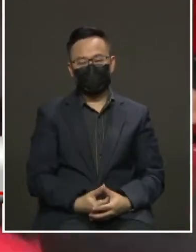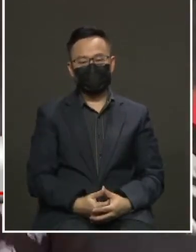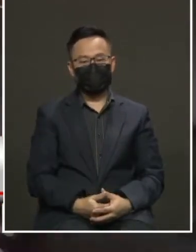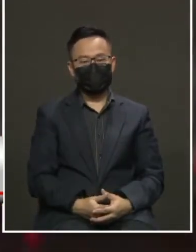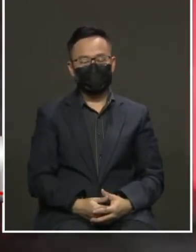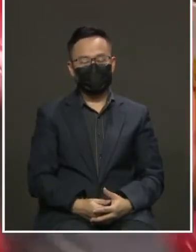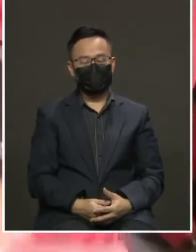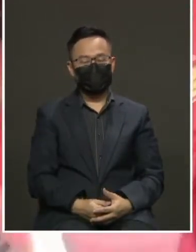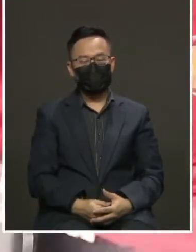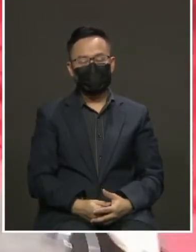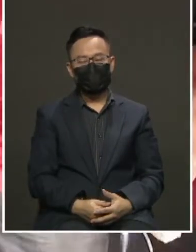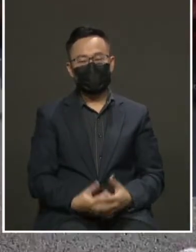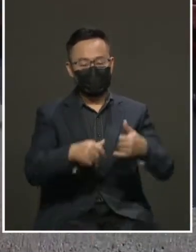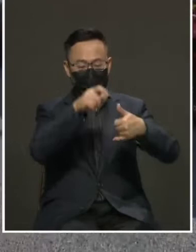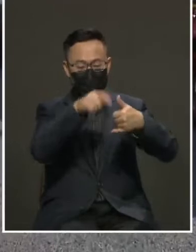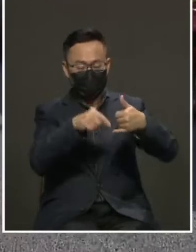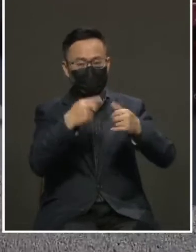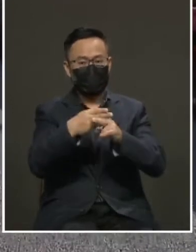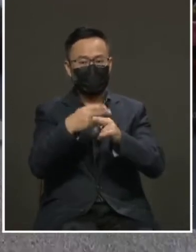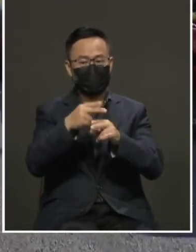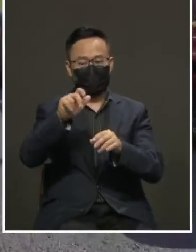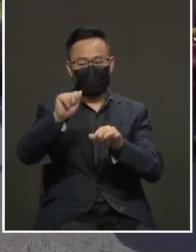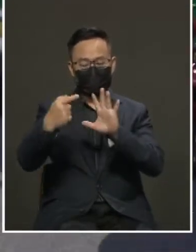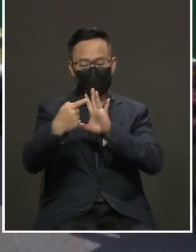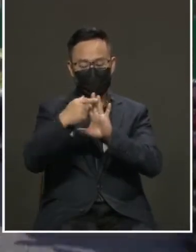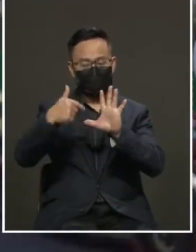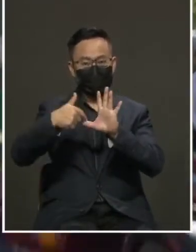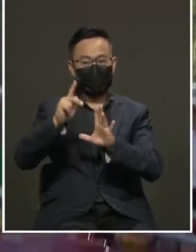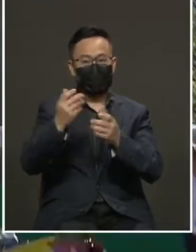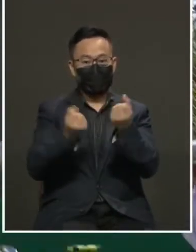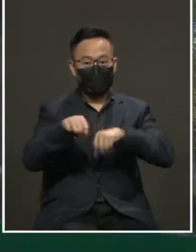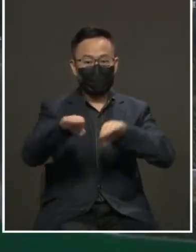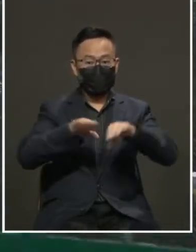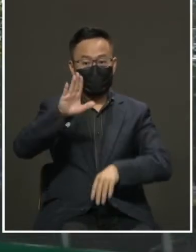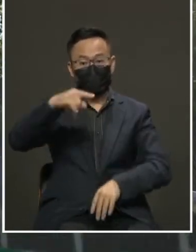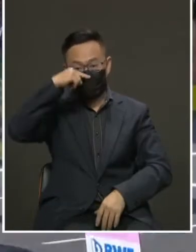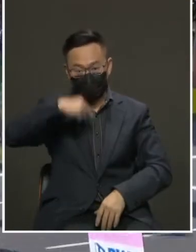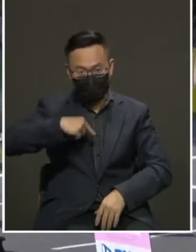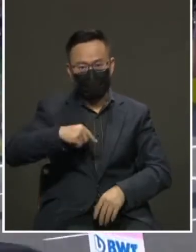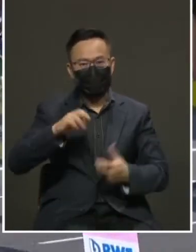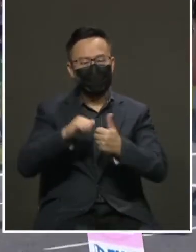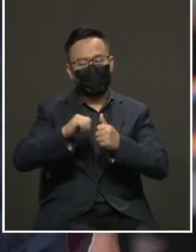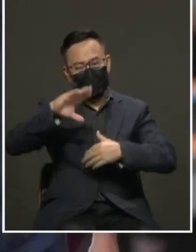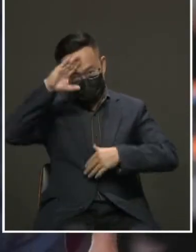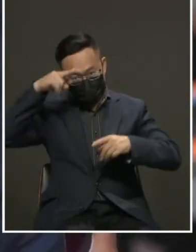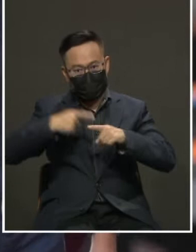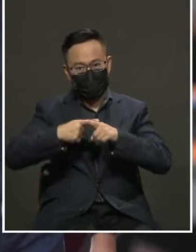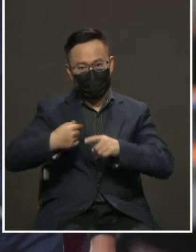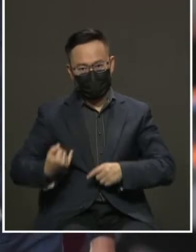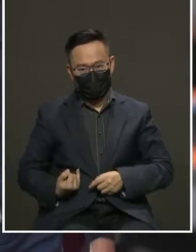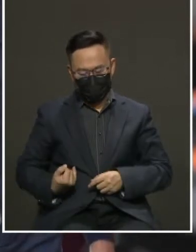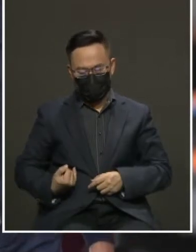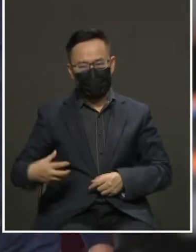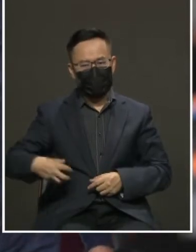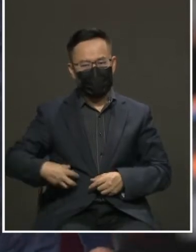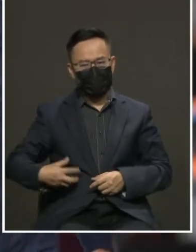ตามกันต่อเรื่องของอเล็กซ์อัลบอนนะคะอย่างที่น้องแฟร์ได้เกริ่นไปว่าอ้าวอัลบอนเนี่ยต้องออกจากการแข่งขันกระทันหัน ใช่ เพ